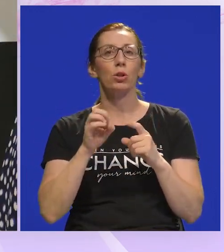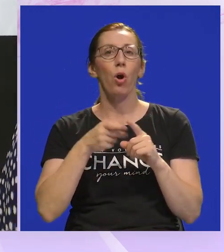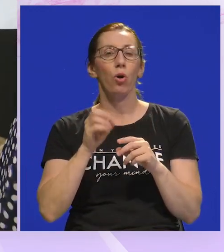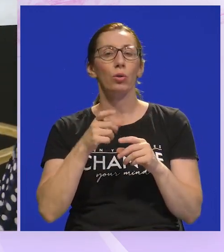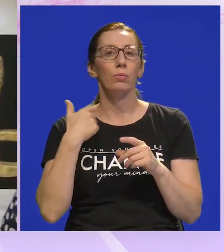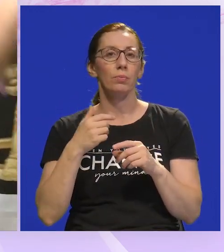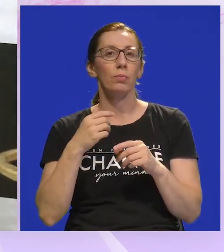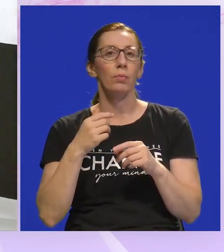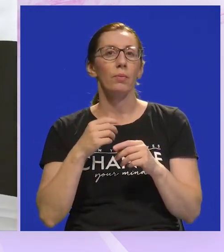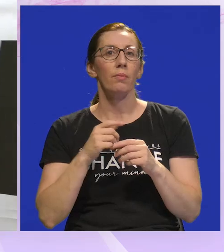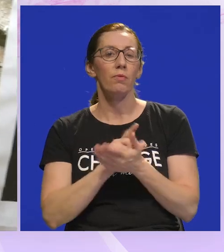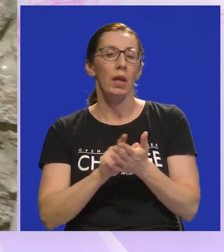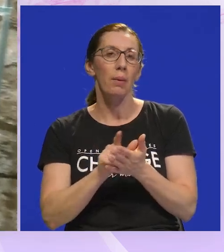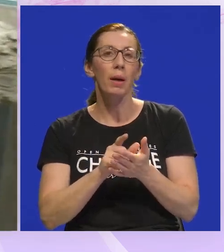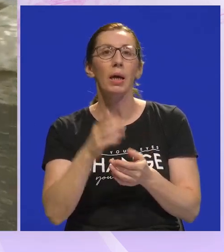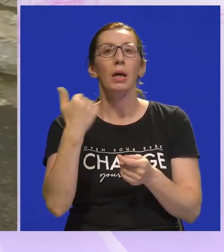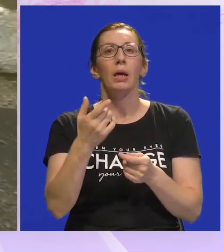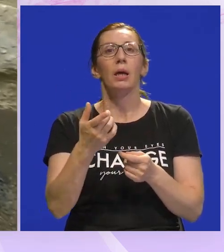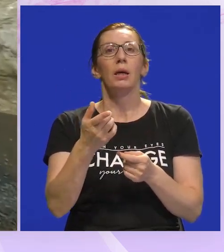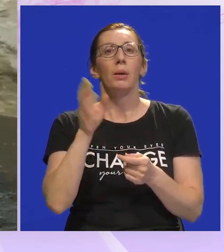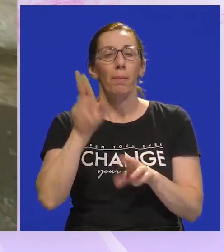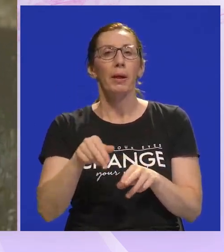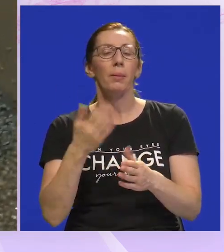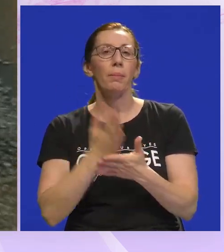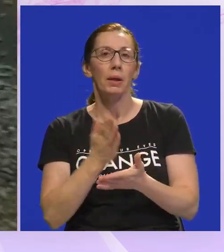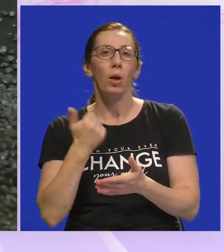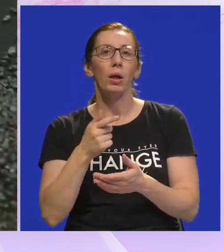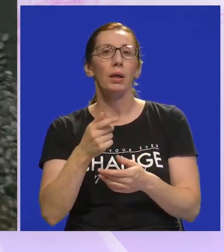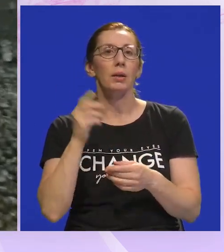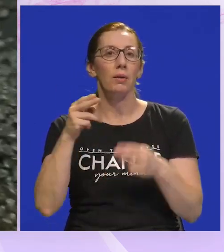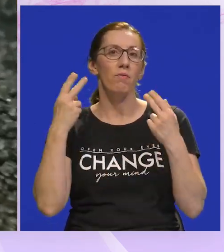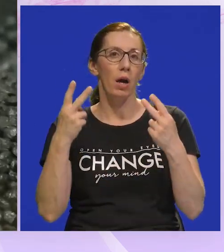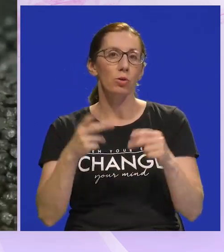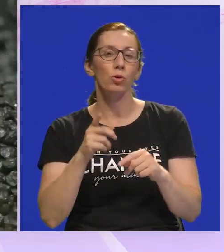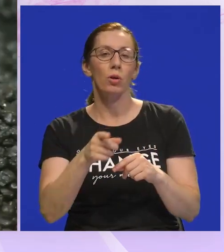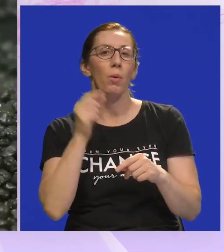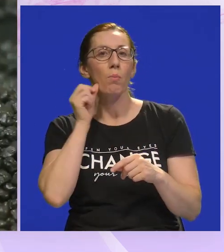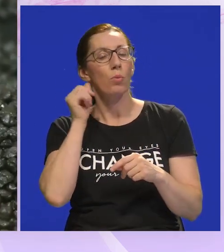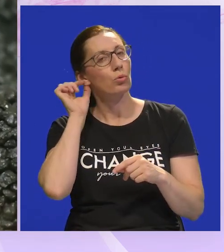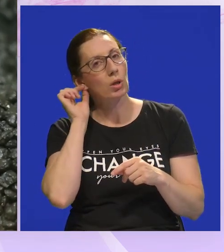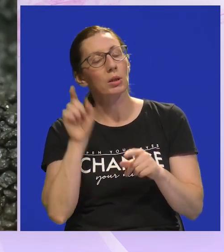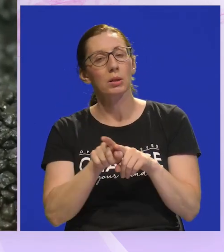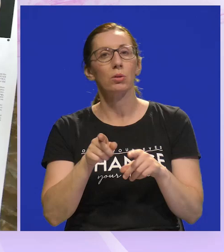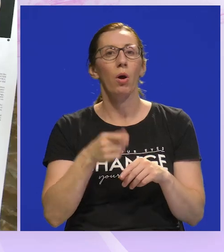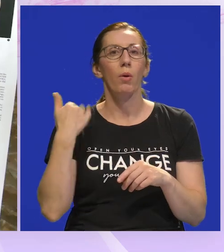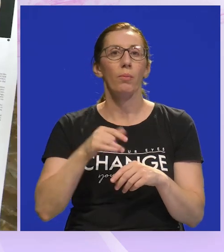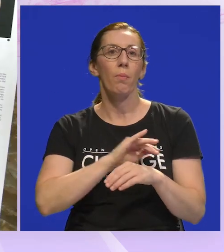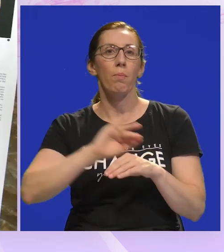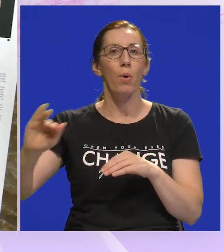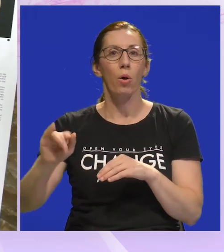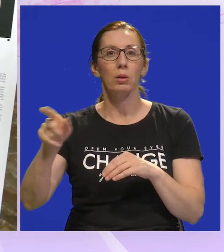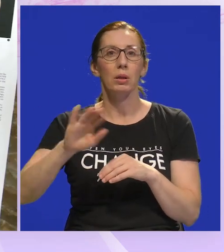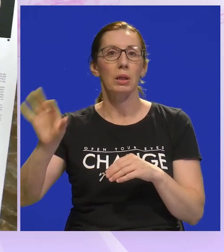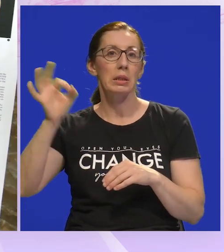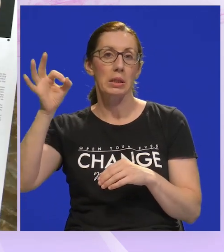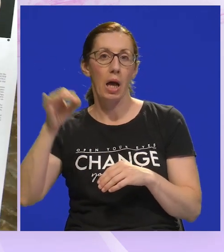značajno ljudima već dugo? Pa bilo je naravno značajno, nosili su ga i muškarci i žene,